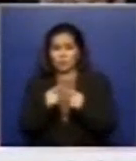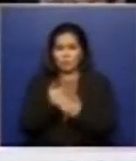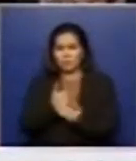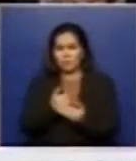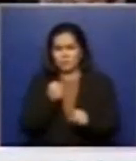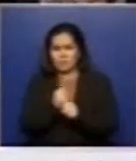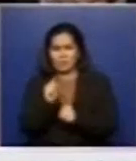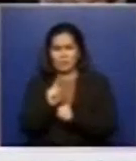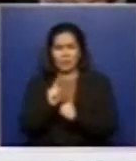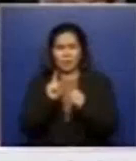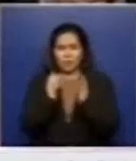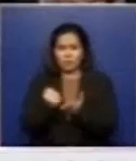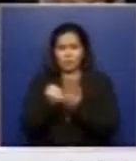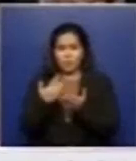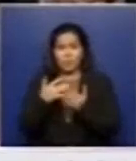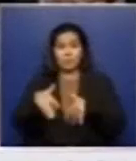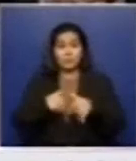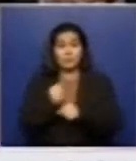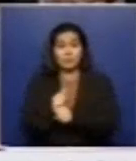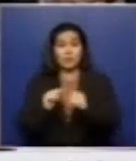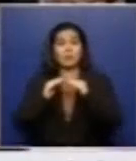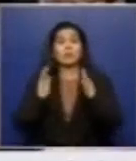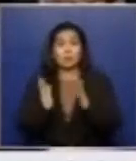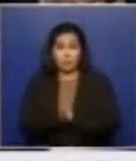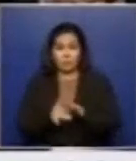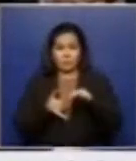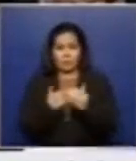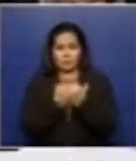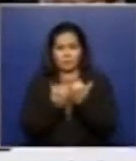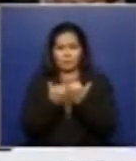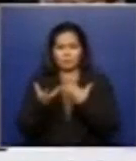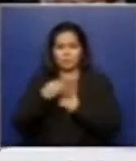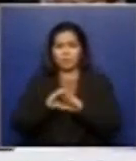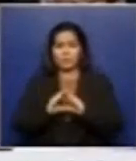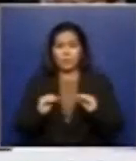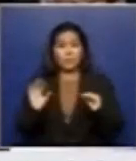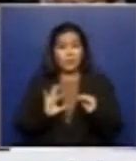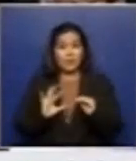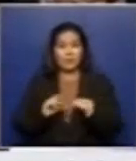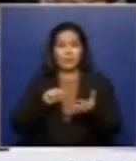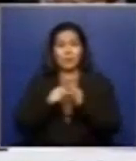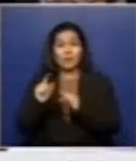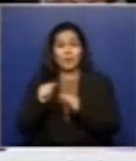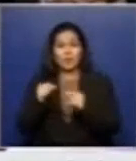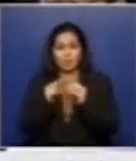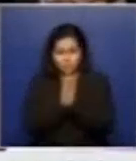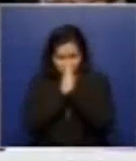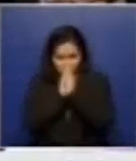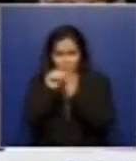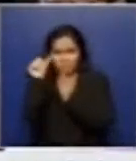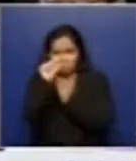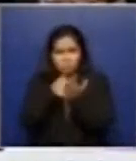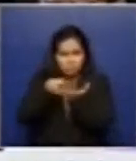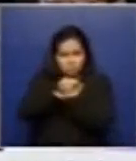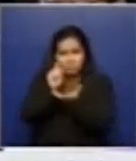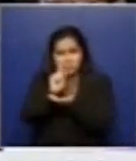ปแล้วครับเข้าวัดครับไม่ใช่เข้าวัดเข้าวานะครับวัดดวงครับสิ่งศักดิ์สิทธิ์มีที่ไหนกู